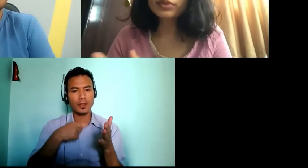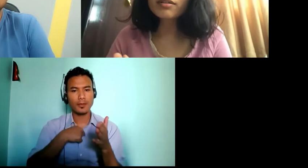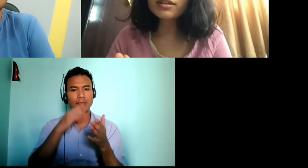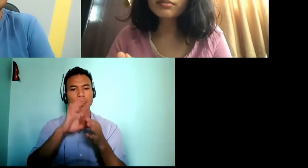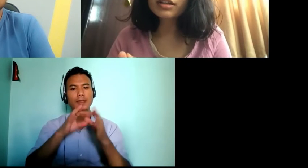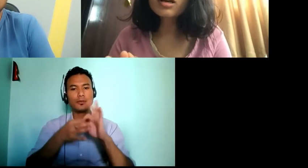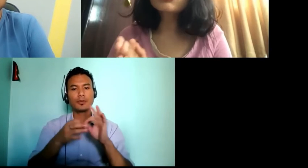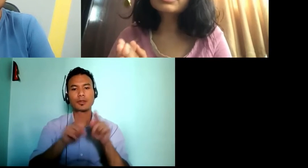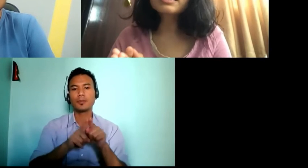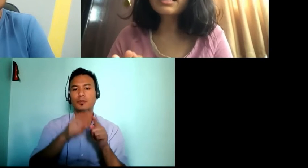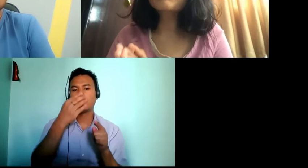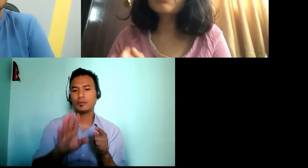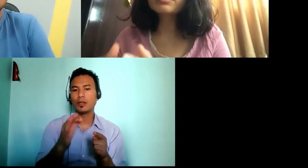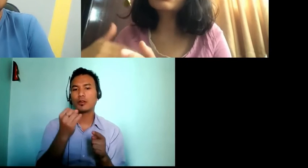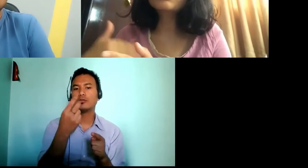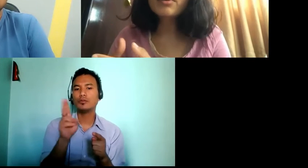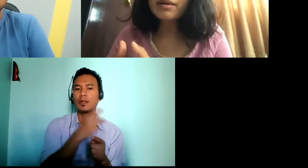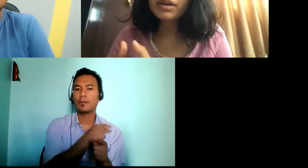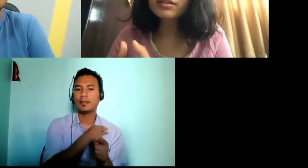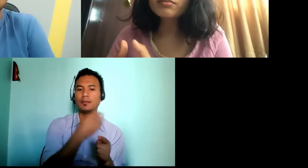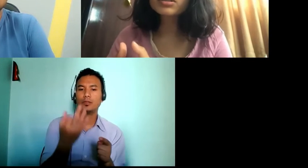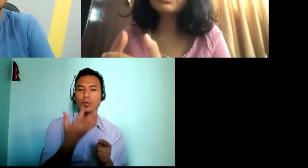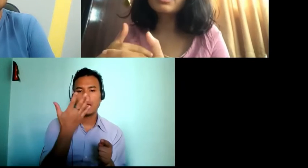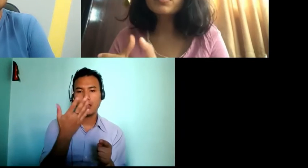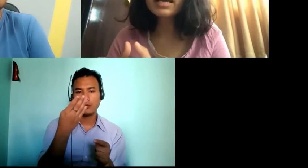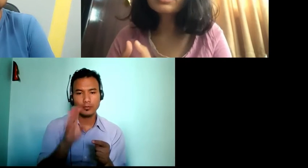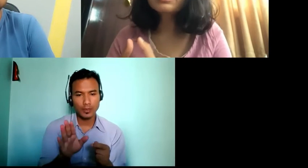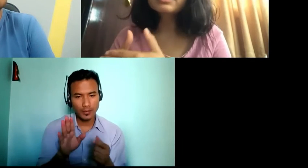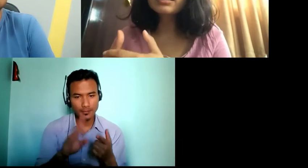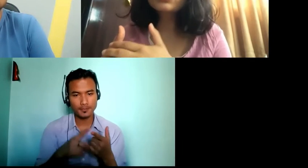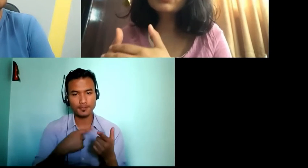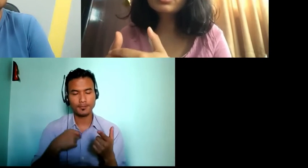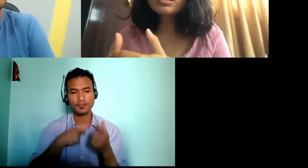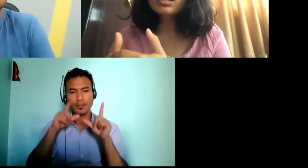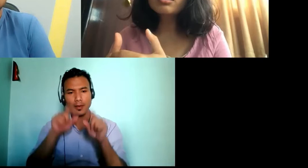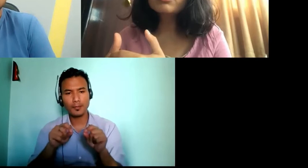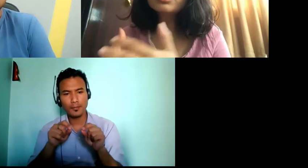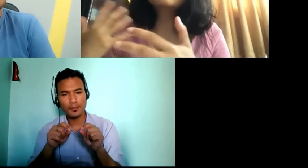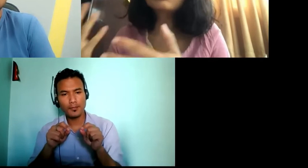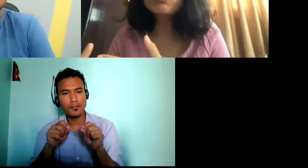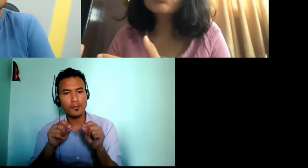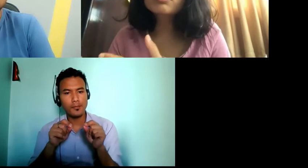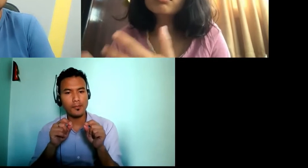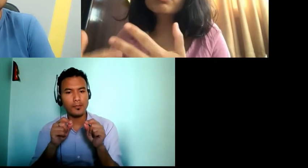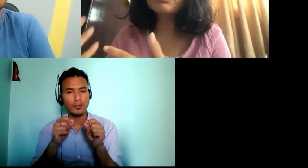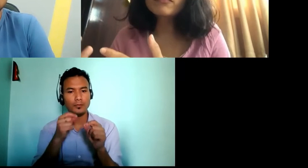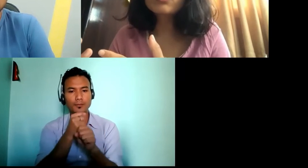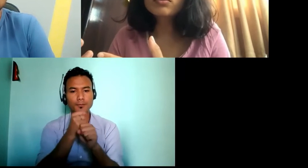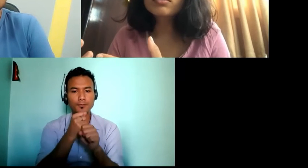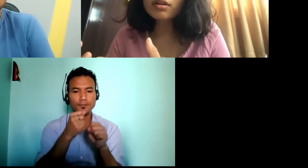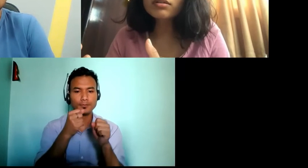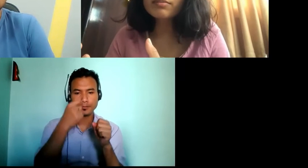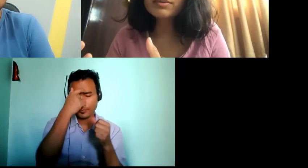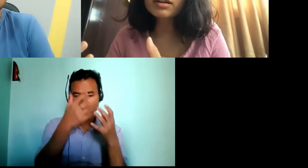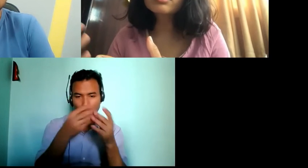नेटवर्किङहरू पनि गर्छौँ, होइन, कतिजना हामीले मान्छेहरू नयाँ भेट्छौँ, अथवा हामीलाई चाहिने कोही हुन्छ नि, लाइक रोल मोडलहरू पनि हामी फलो